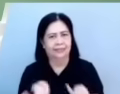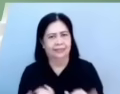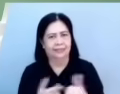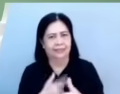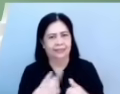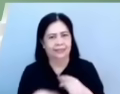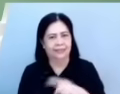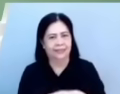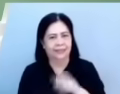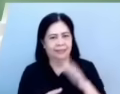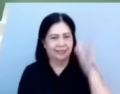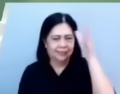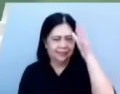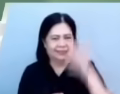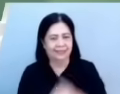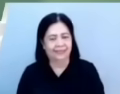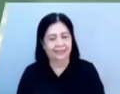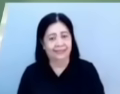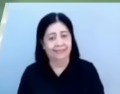nakagantin.